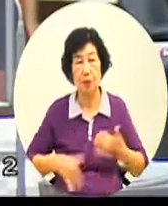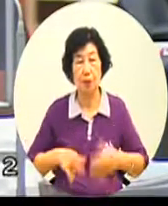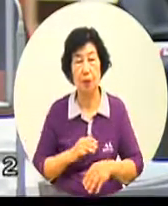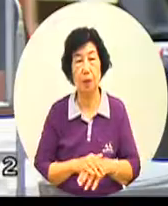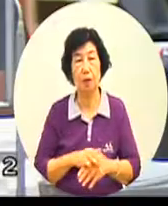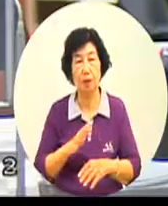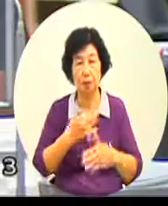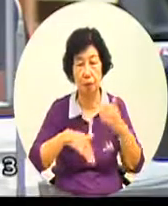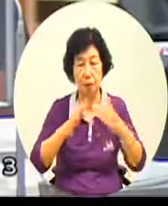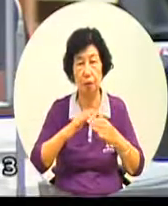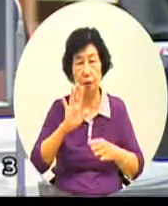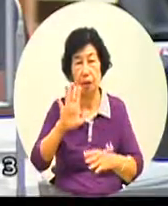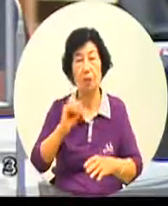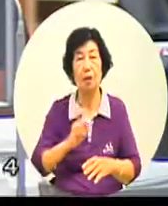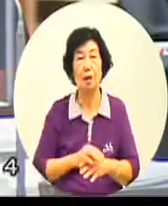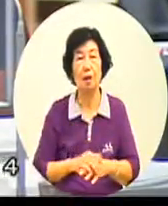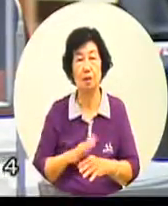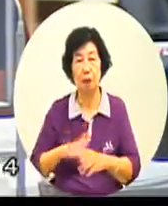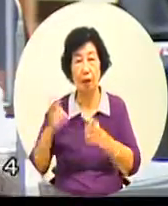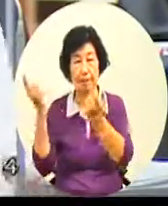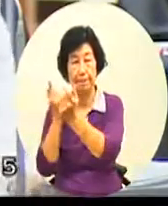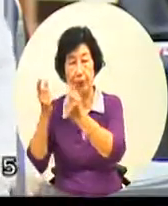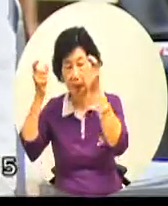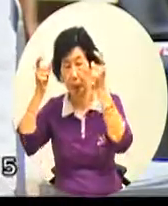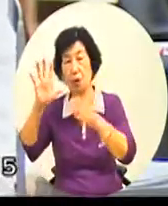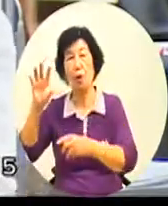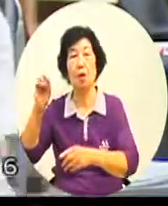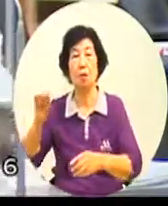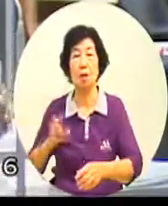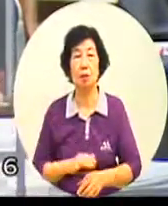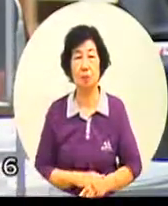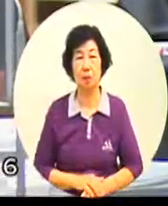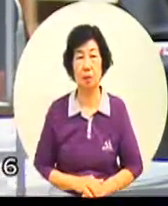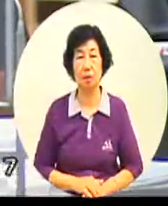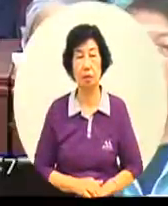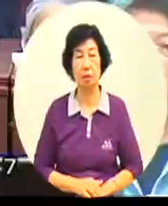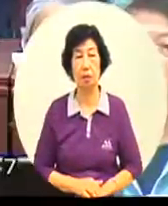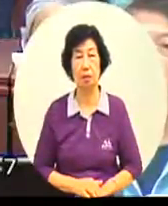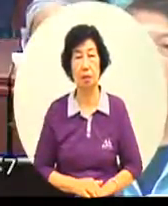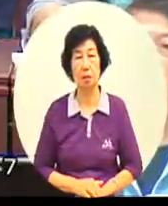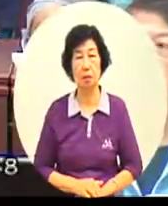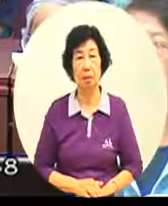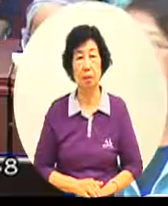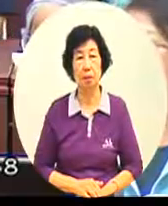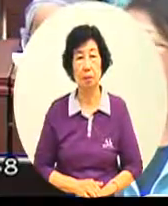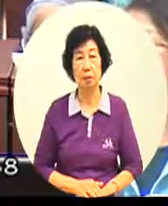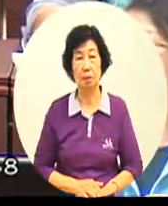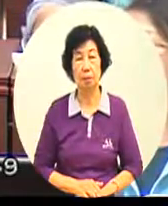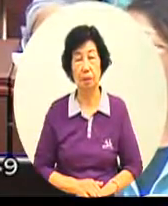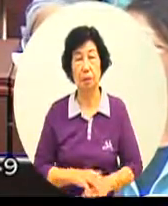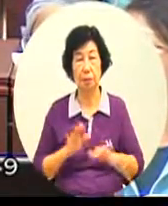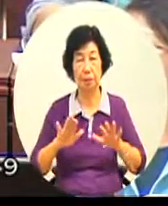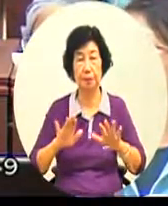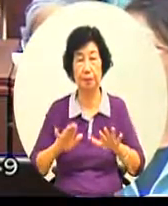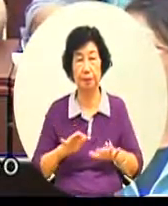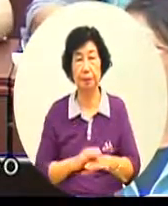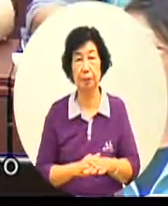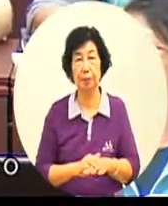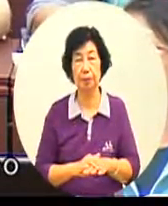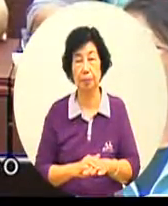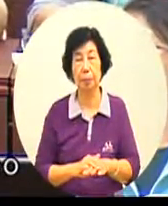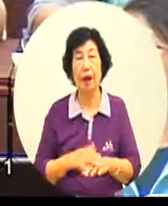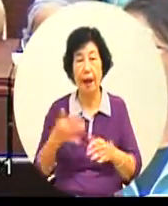有？那请局长回答好不好？ 哎，请局长答复。 哦，我们现在目前还在